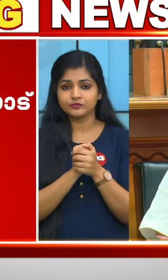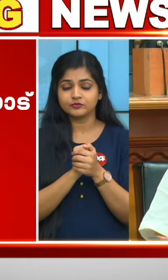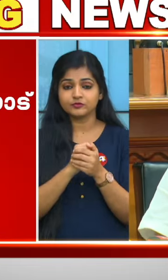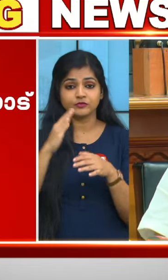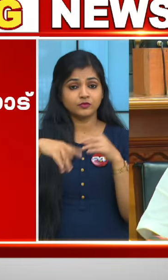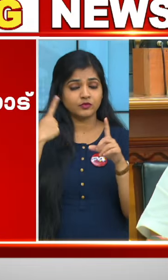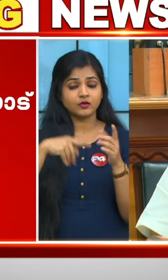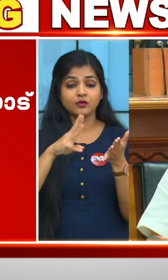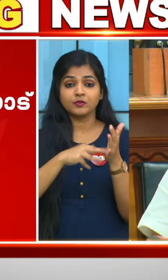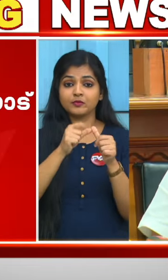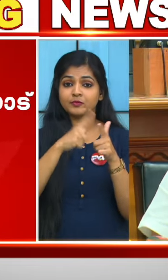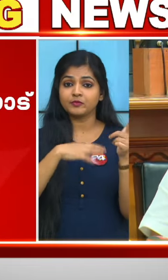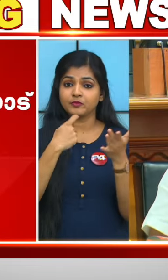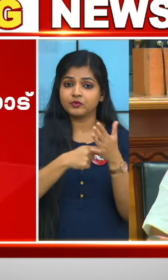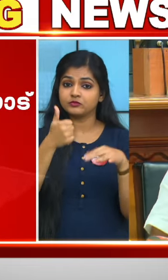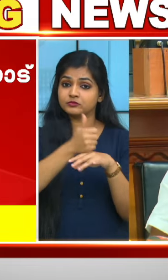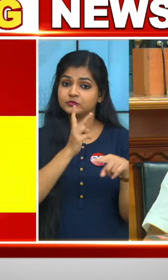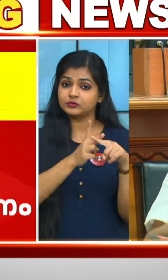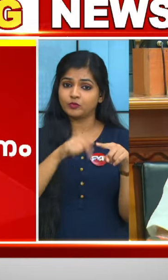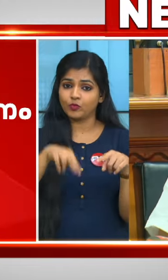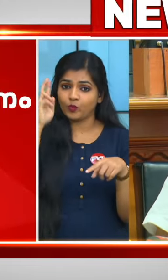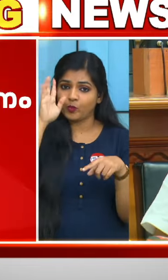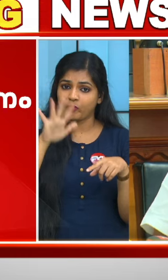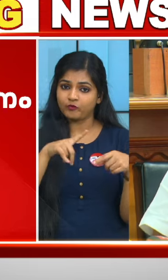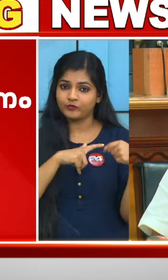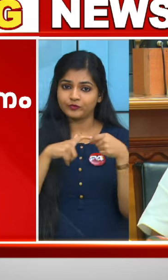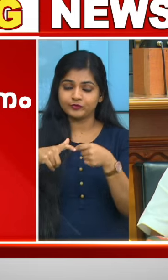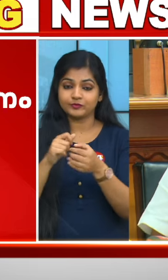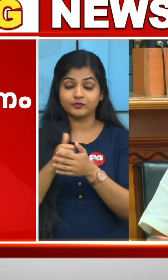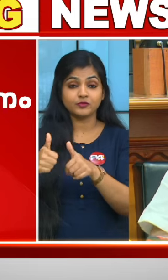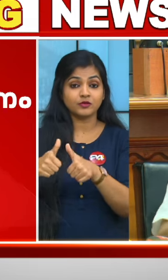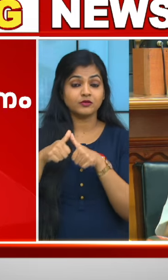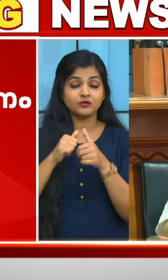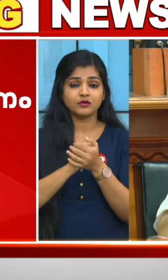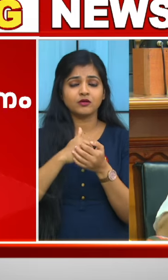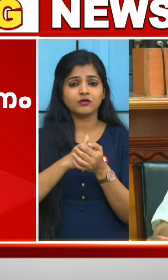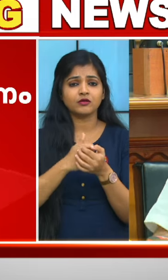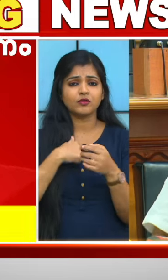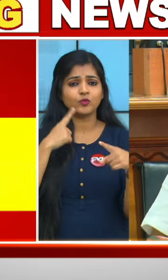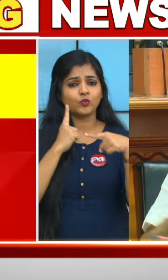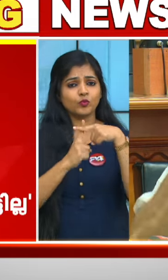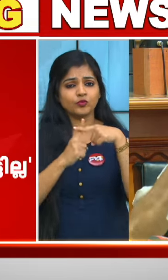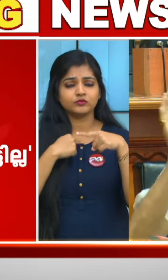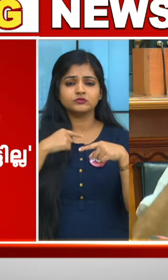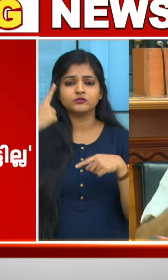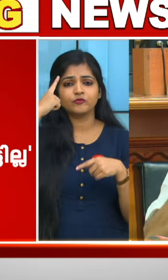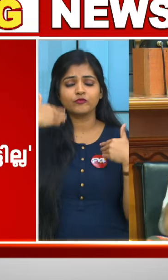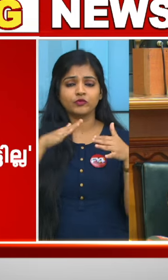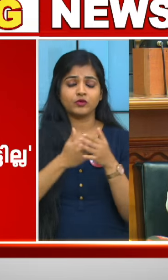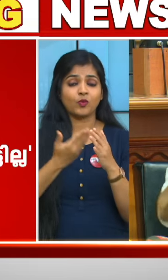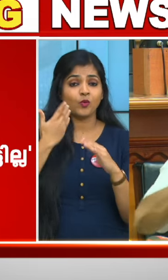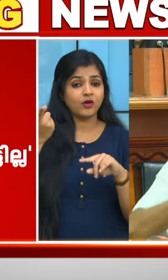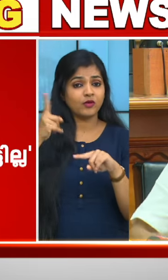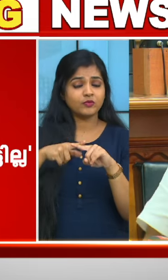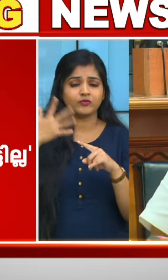അപ്പൊ അതിന്റെ ഉത്തരല്ലേ ഞാൻ പറഞ്ഞേ. ഞാൻ പോസിറ്റീവായിട്ട് ചിന്തിക്കുന്നു, എനിക്ക് നെഗറ്റീവായിട്ട് ഞാൻ സ്വതവേ ചിന്തിക്കാറില്ല. കഴിഞ്ഞത് കഴിഞ്ഞു, വരാനിരിക്കുന്നതിനെ